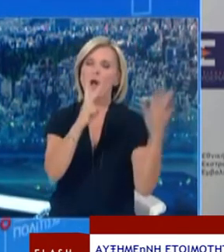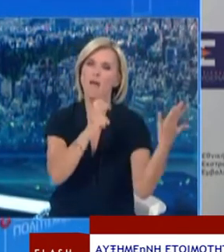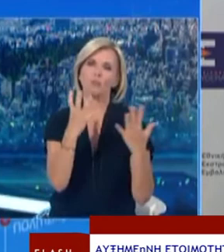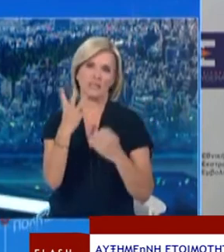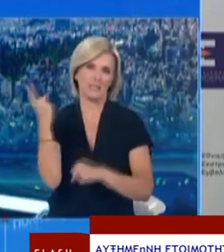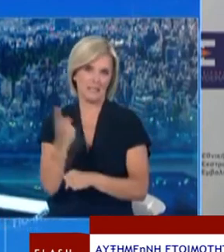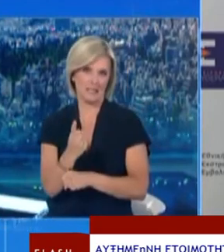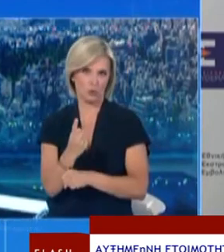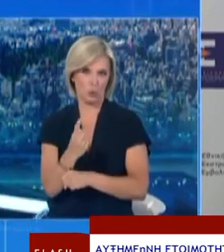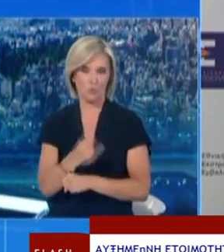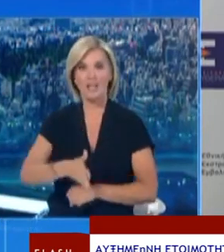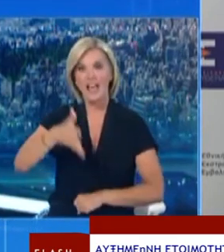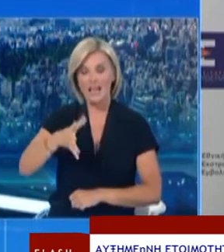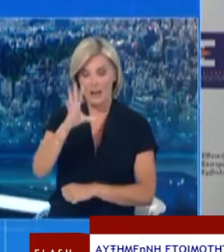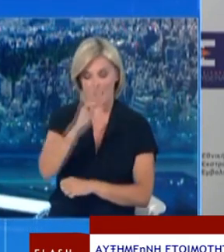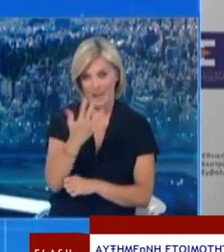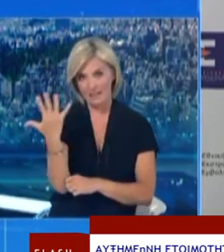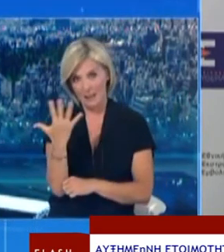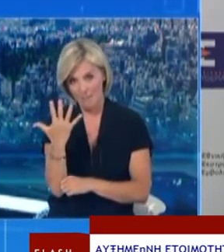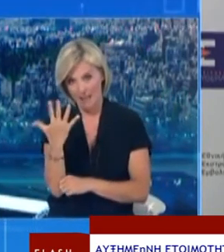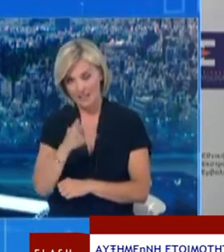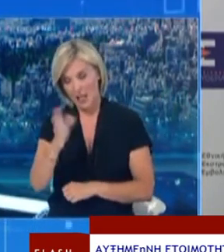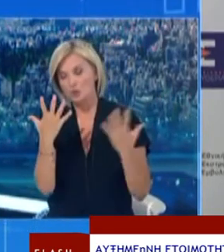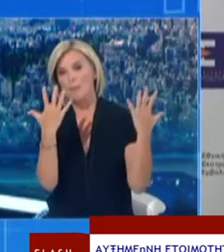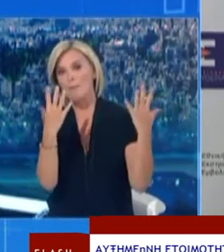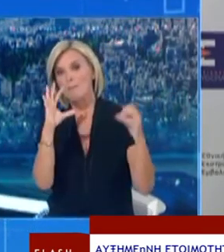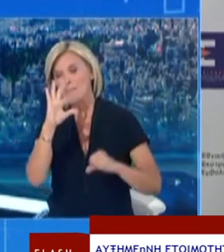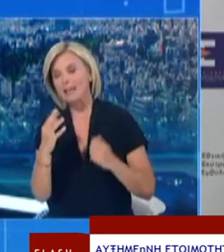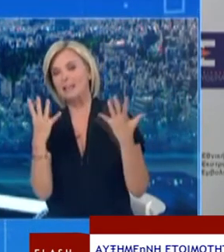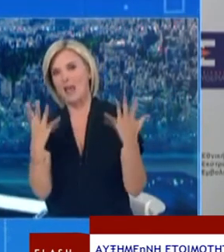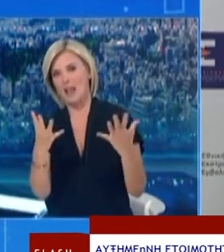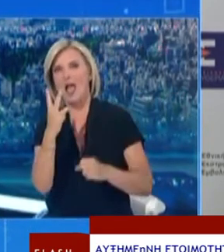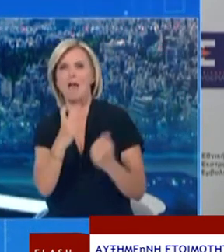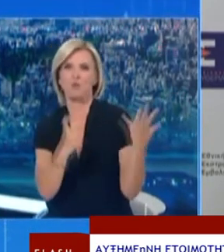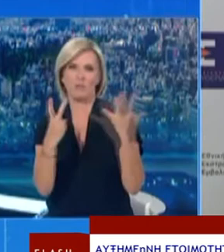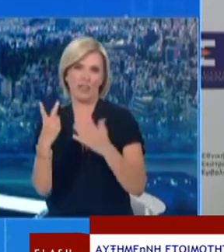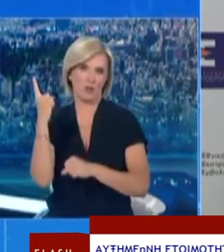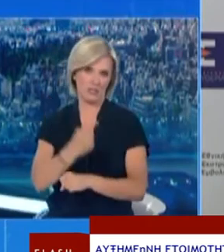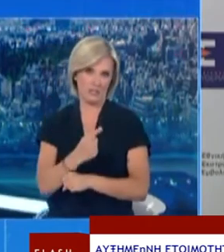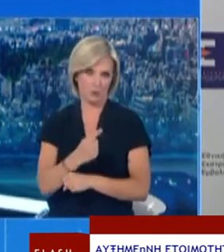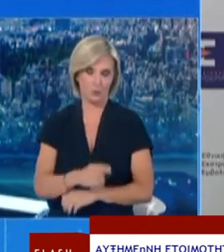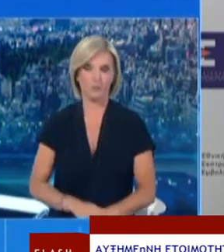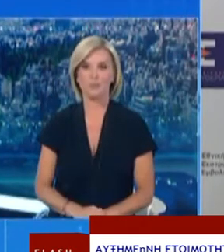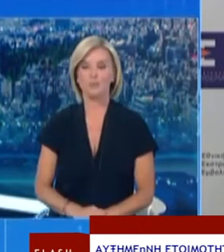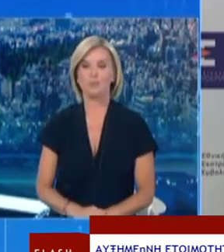55-59, 71% με τα ραντεβού 72%. Η ηλικιακή ομάδα 50-54,